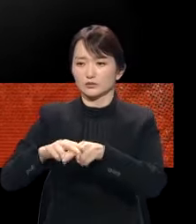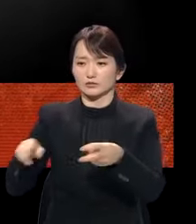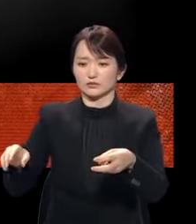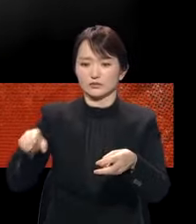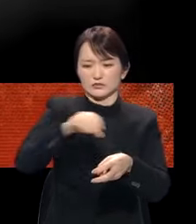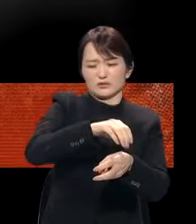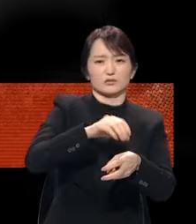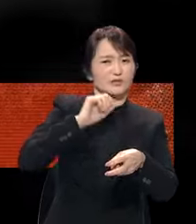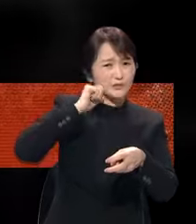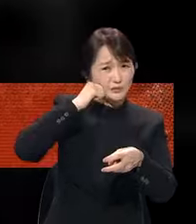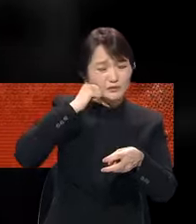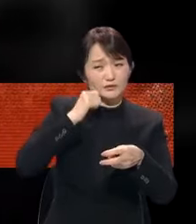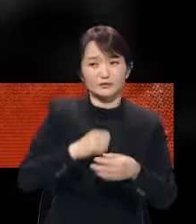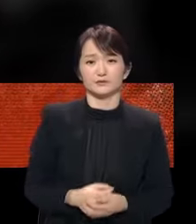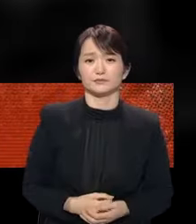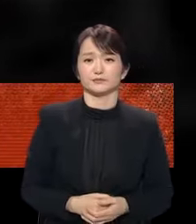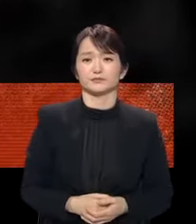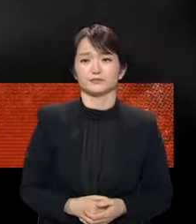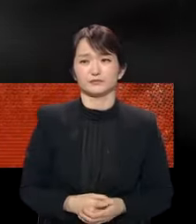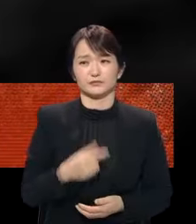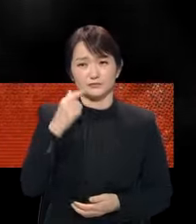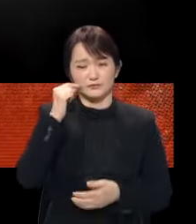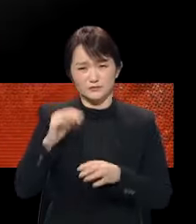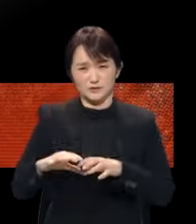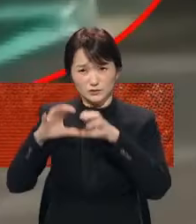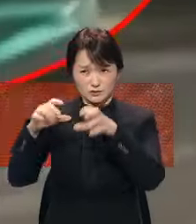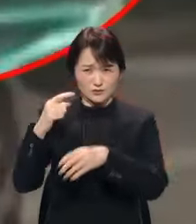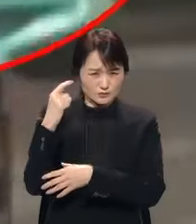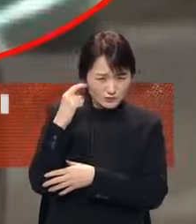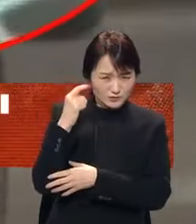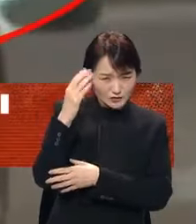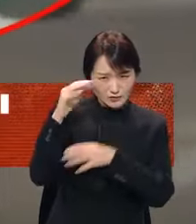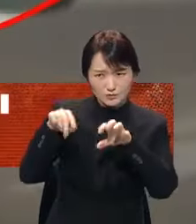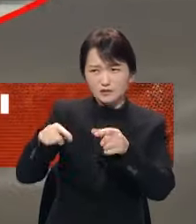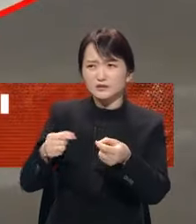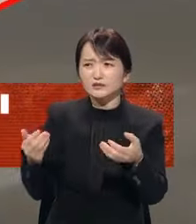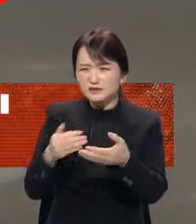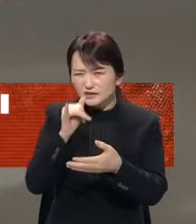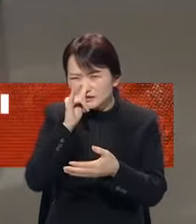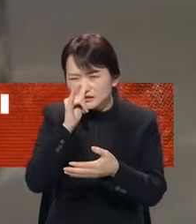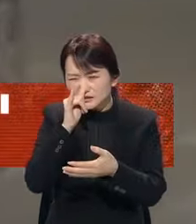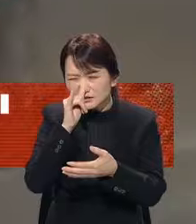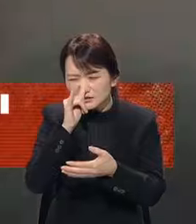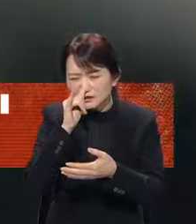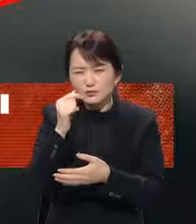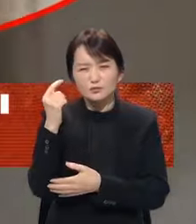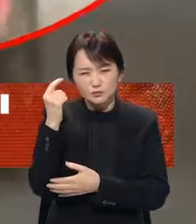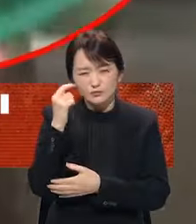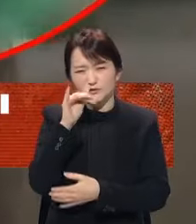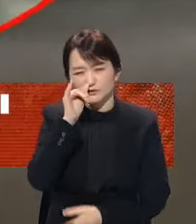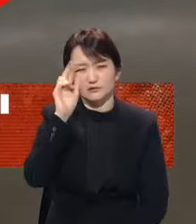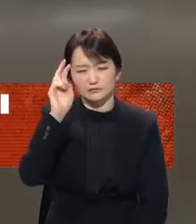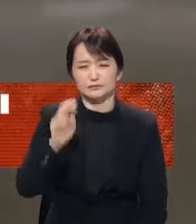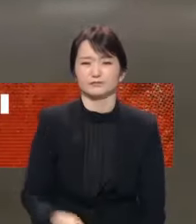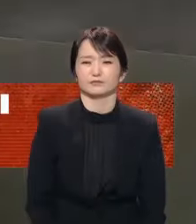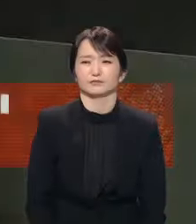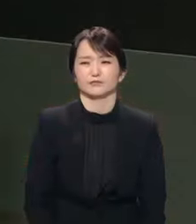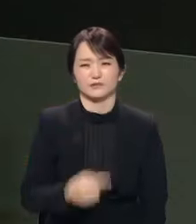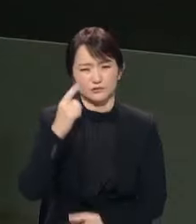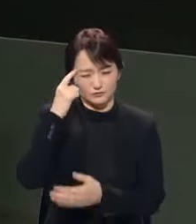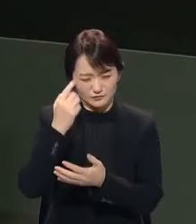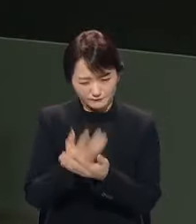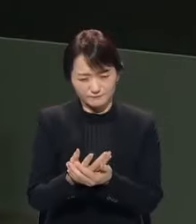좀 안 되네요, 저건. 일본에서 글로벌 픽 하면서 한국에서 이런 일이 있었습니다. 나올 것 같아요. 일본의 사건 반장 있으면 나오겠네요. 그러니까. 아, 진짜